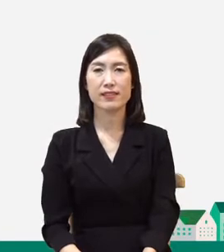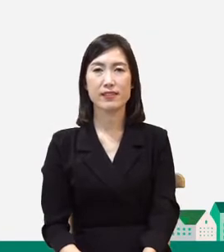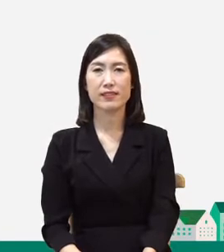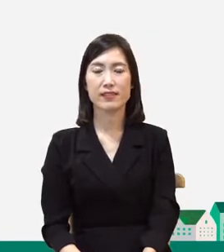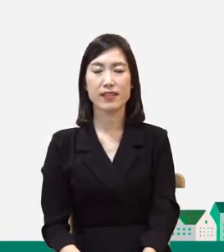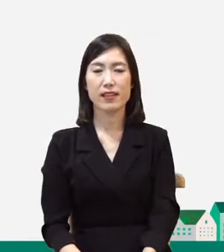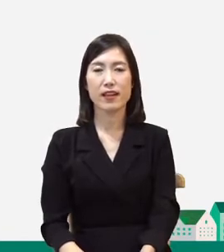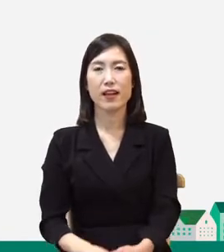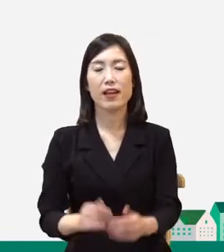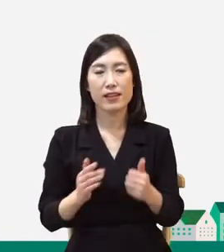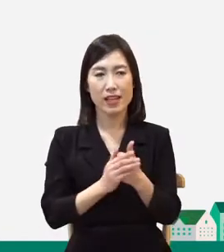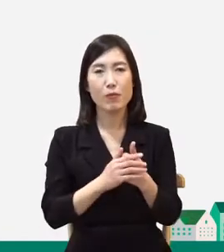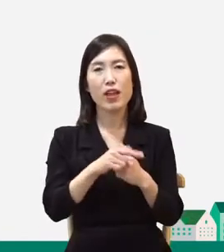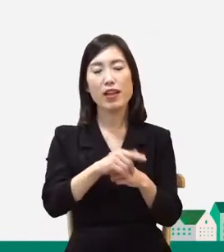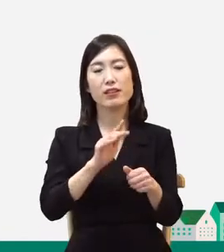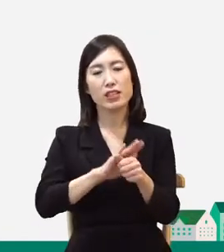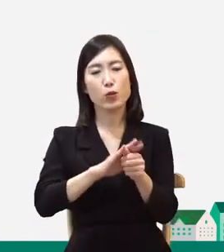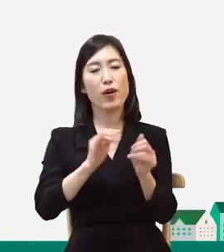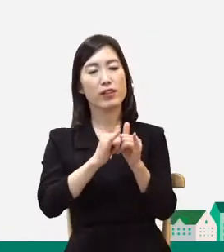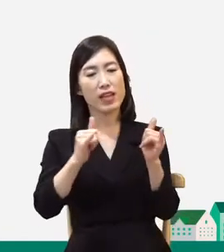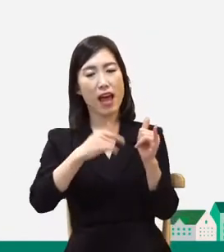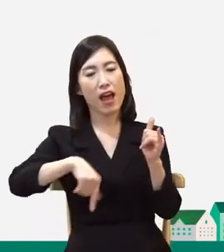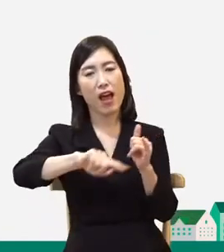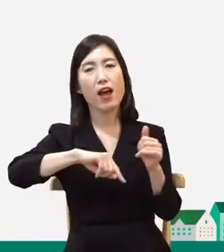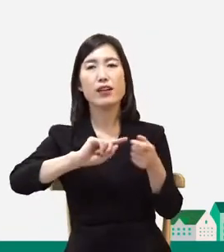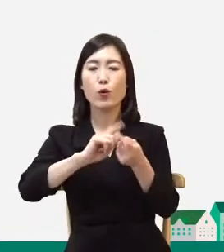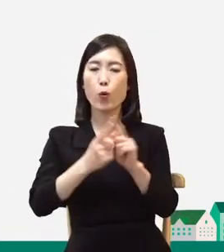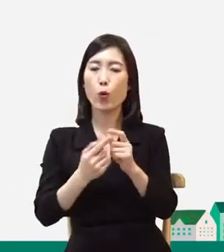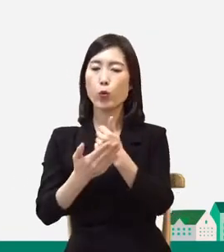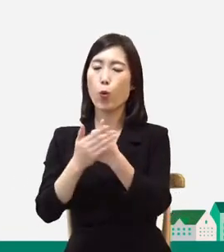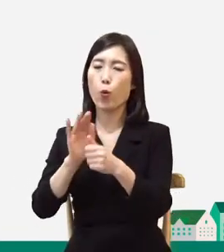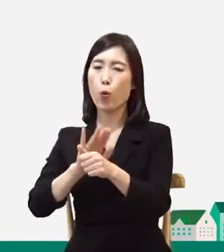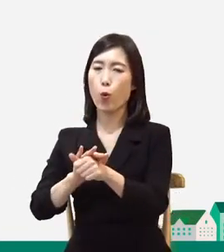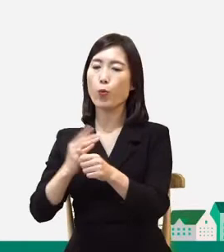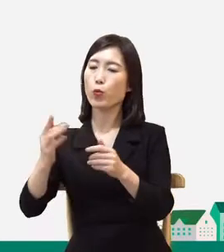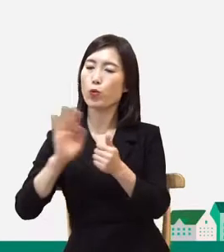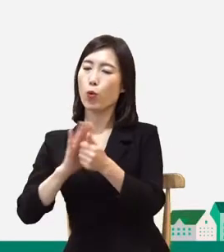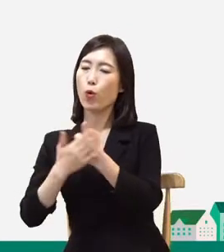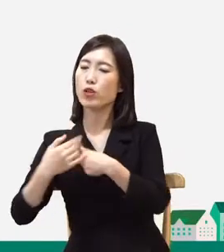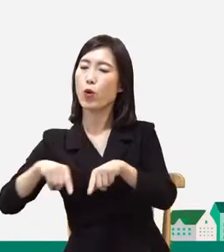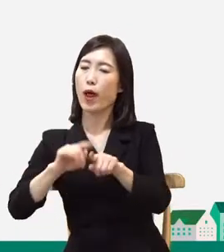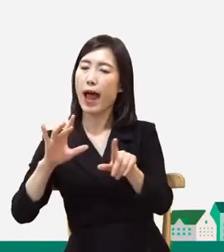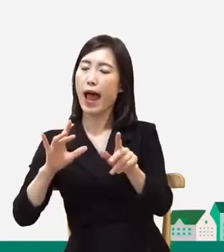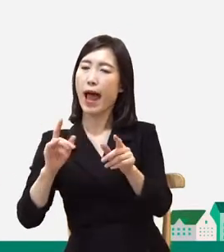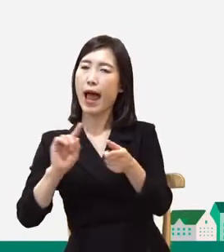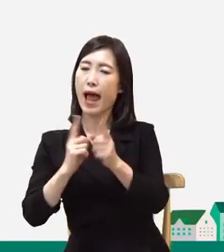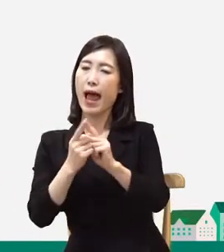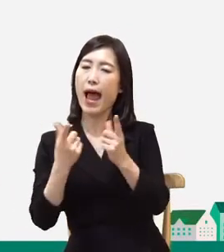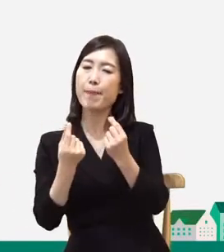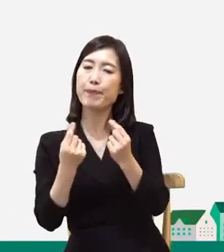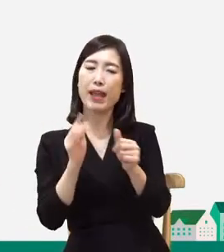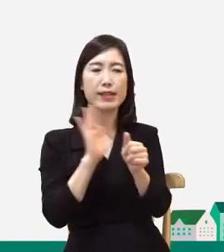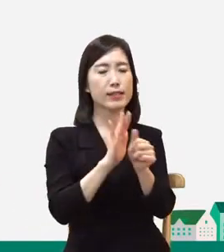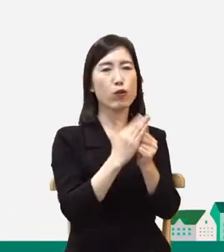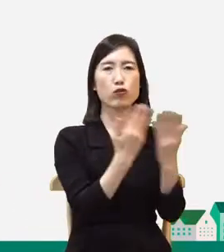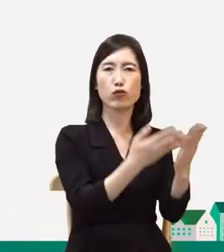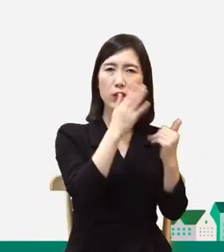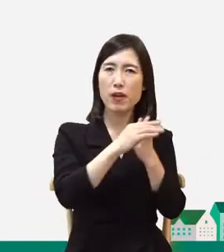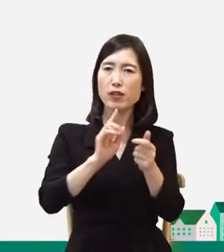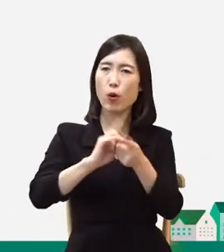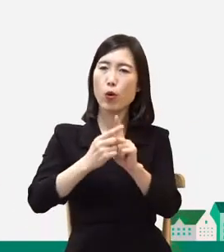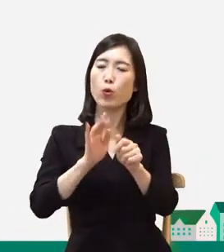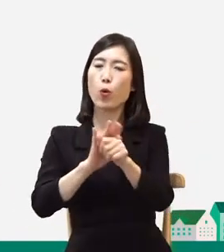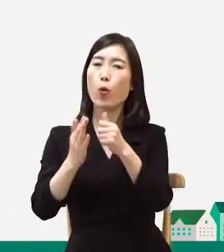그러다 보니 지원자들 간에 상호 협력하여 지원해야 하는 구조이면서 자연스럽게 견제의 역할도 하게 됩니다.